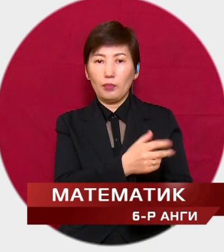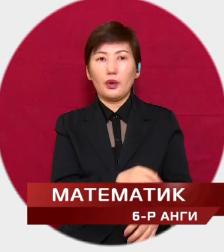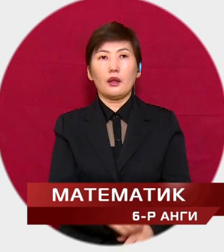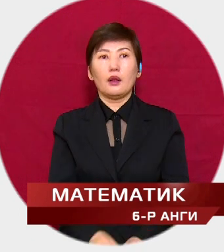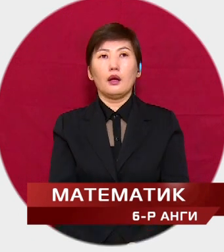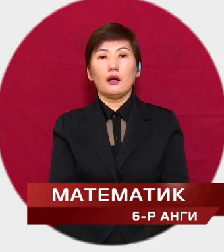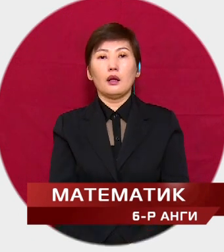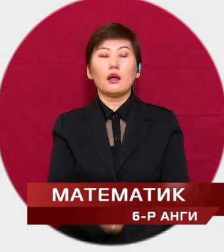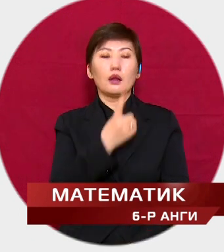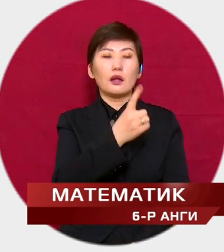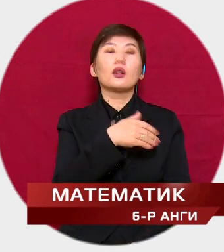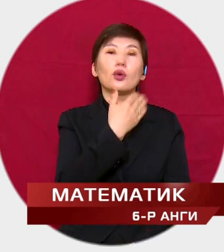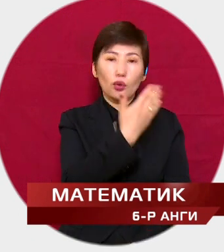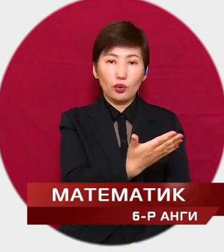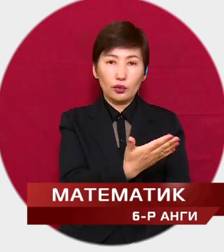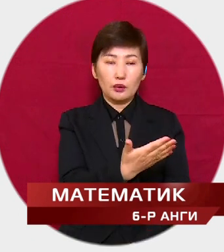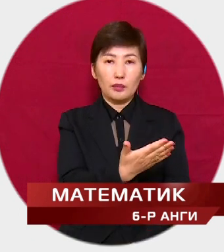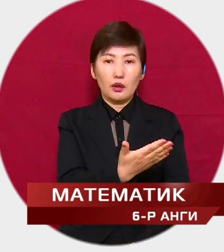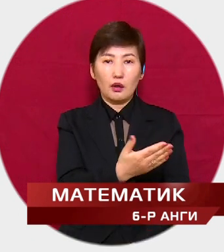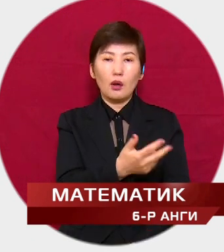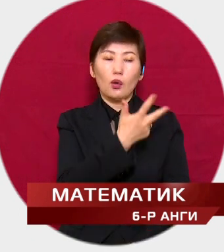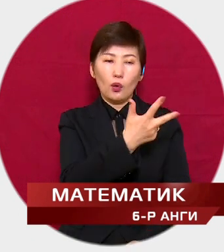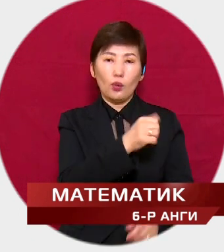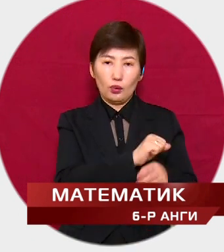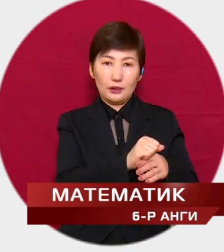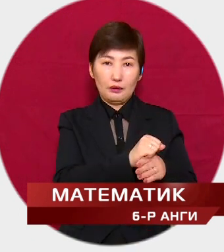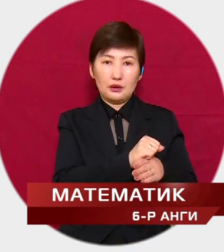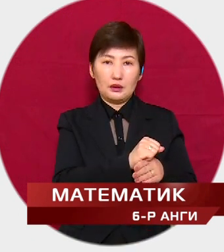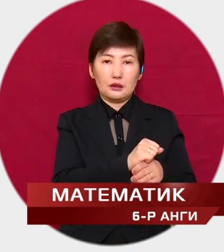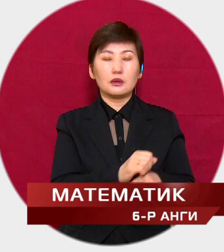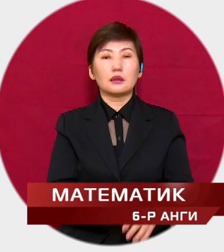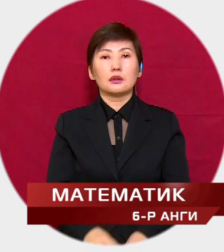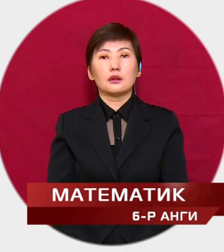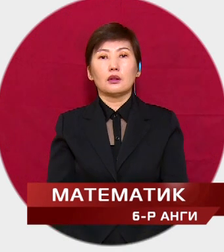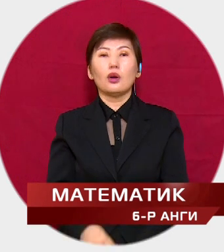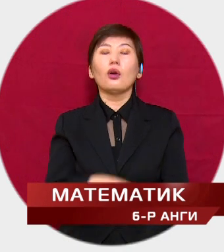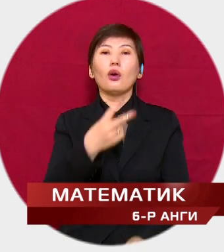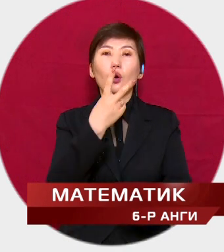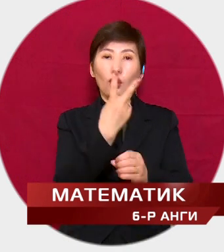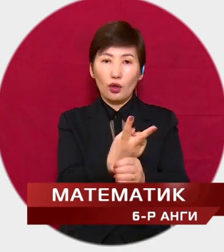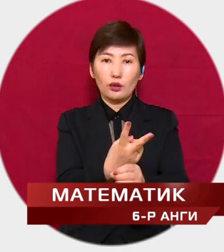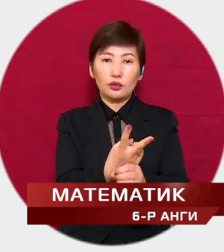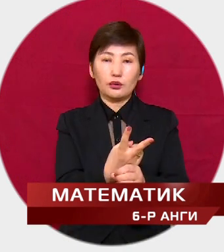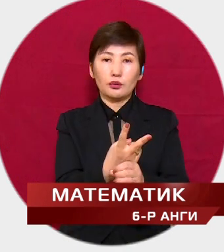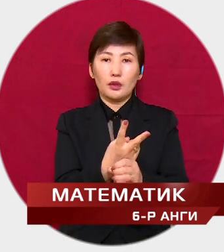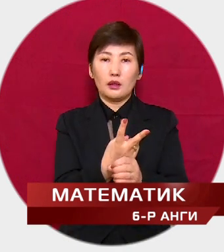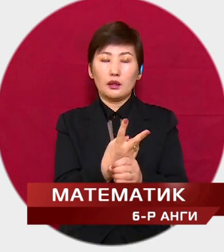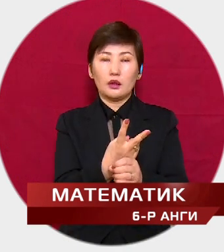гэсэн өгдөл маань 3 удаа тавтагдсан гэсэн үг. За 2 гэсэн нүдэр босоо